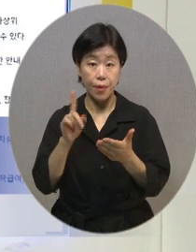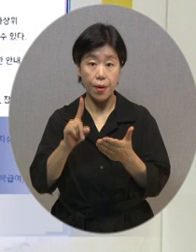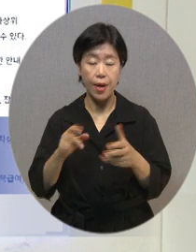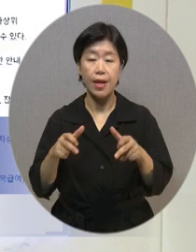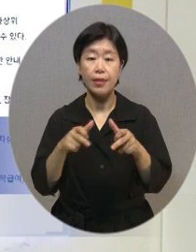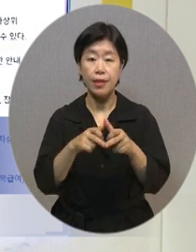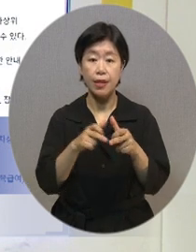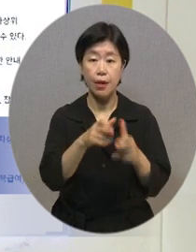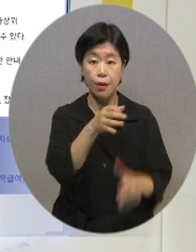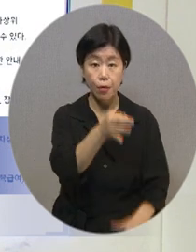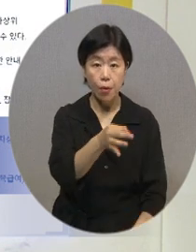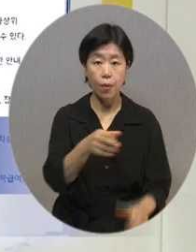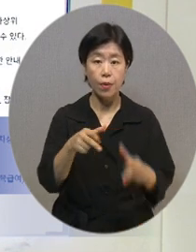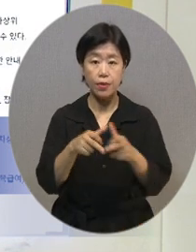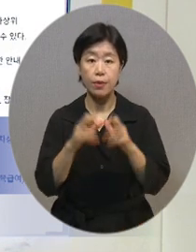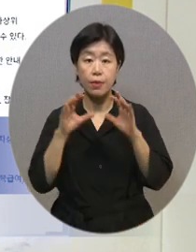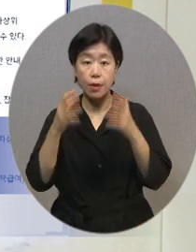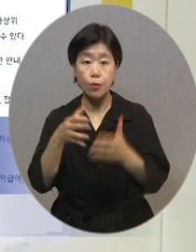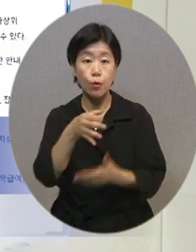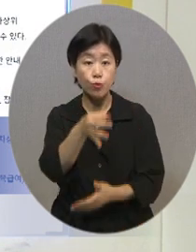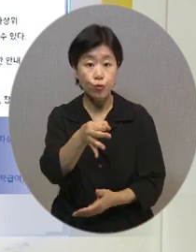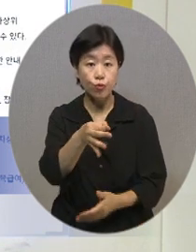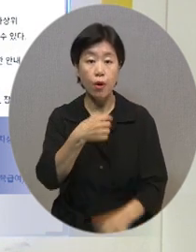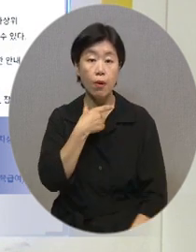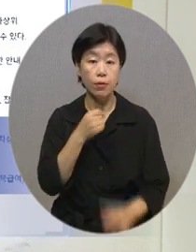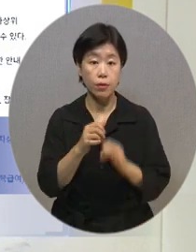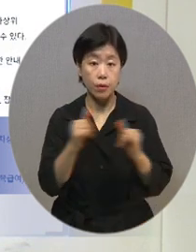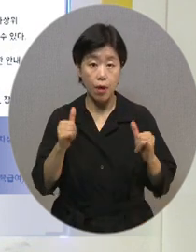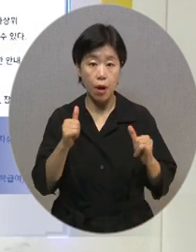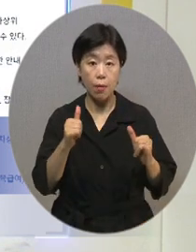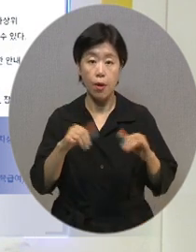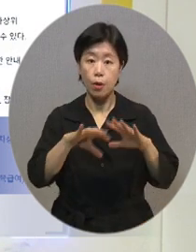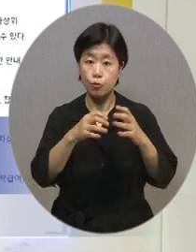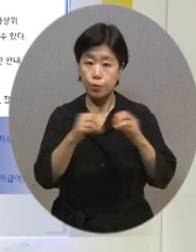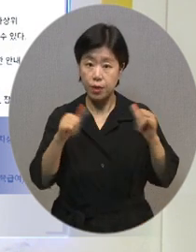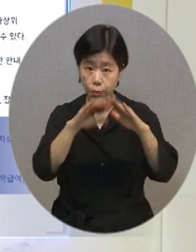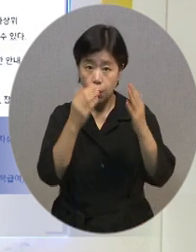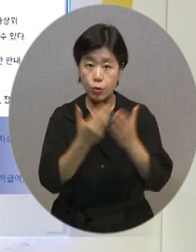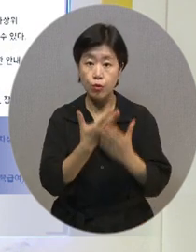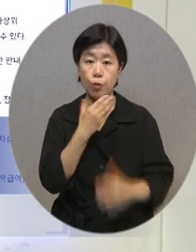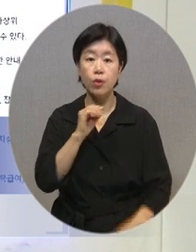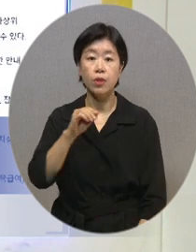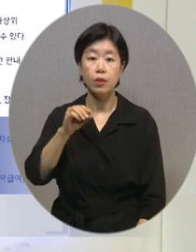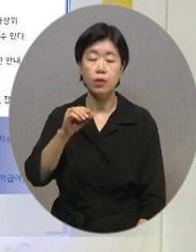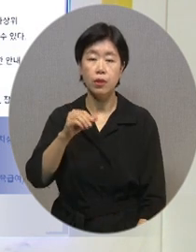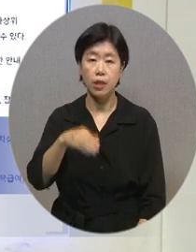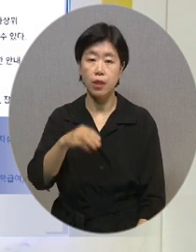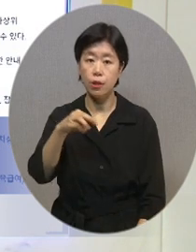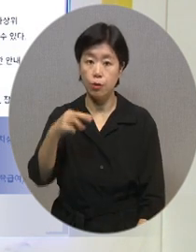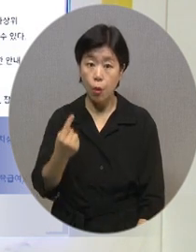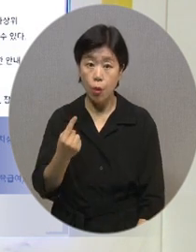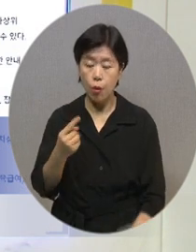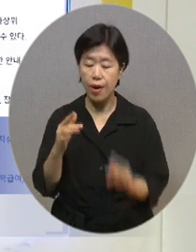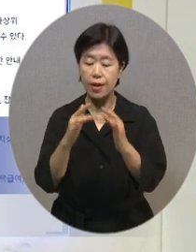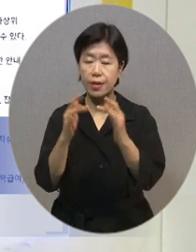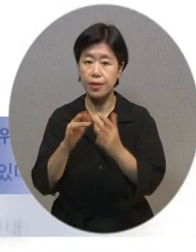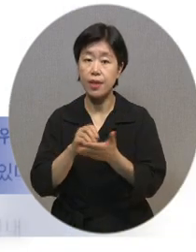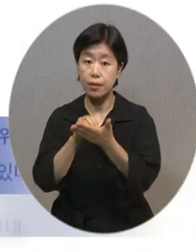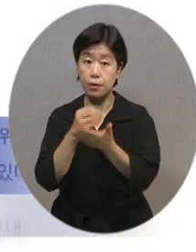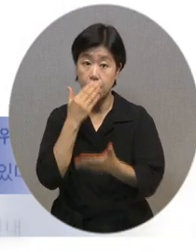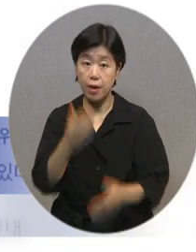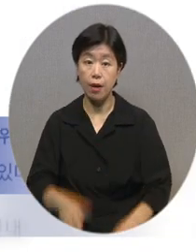수당과 장애 아동수당을 받고자 하는 국민은 누구나 복지로를 통해이 온라인으로 신청할 수 있게